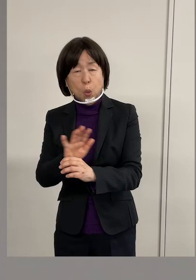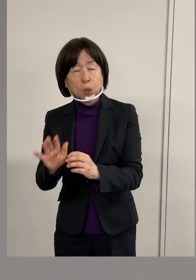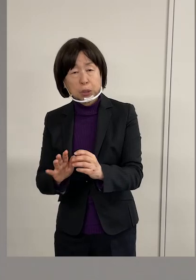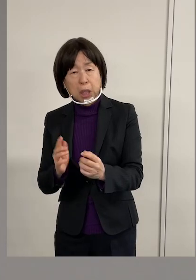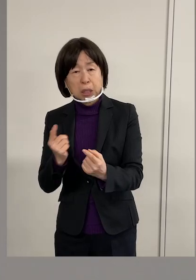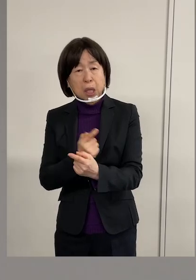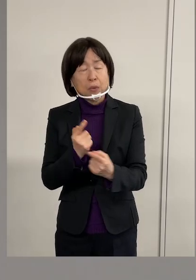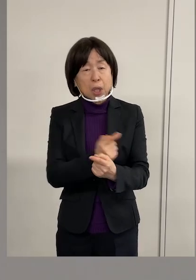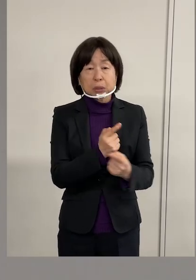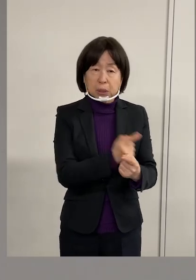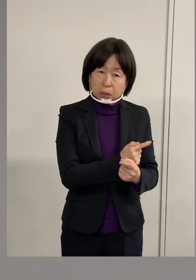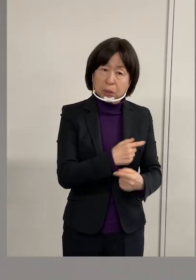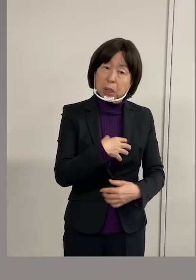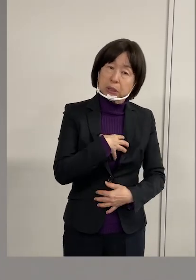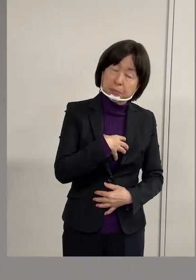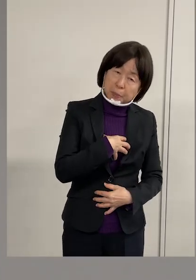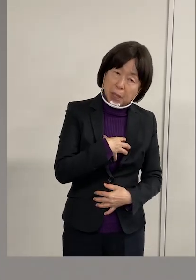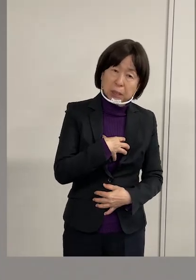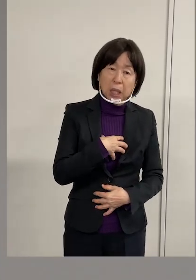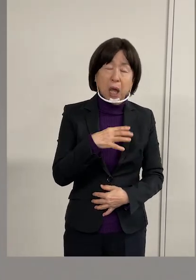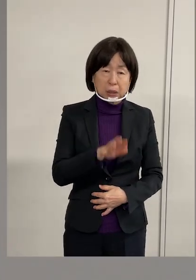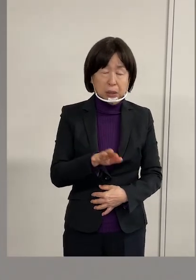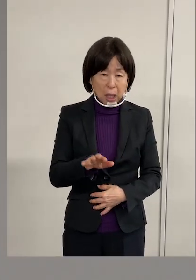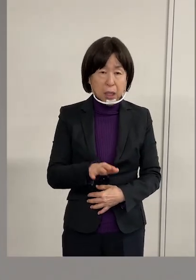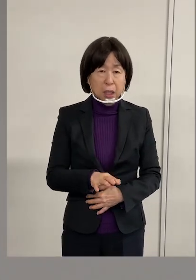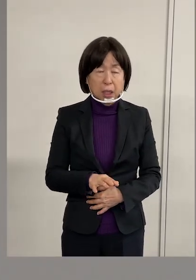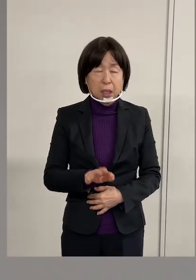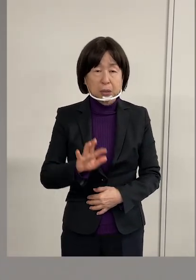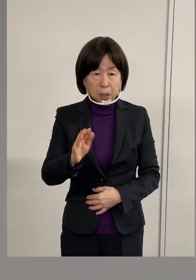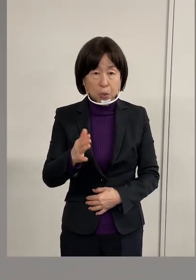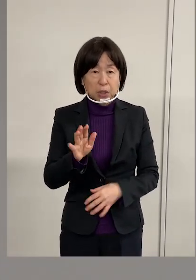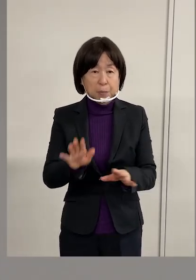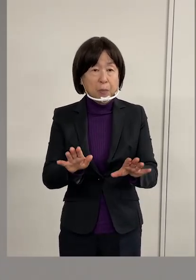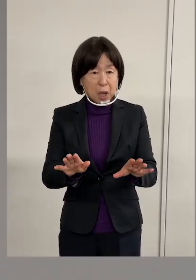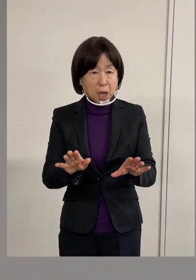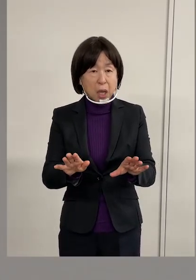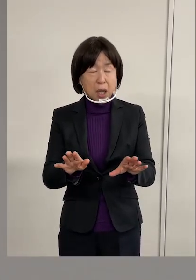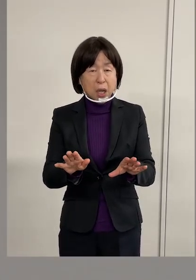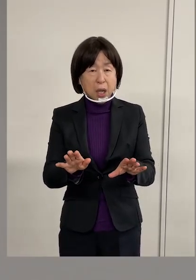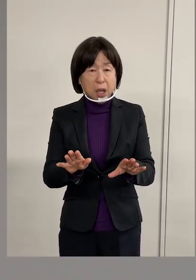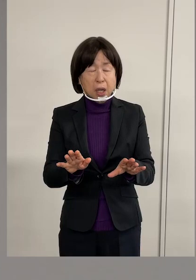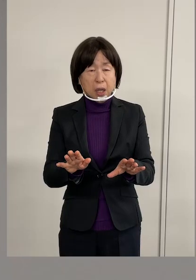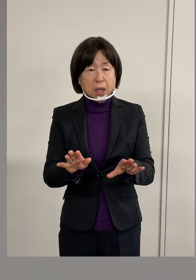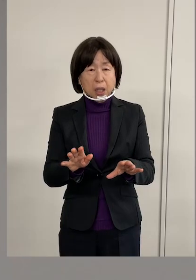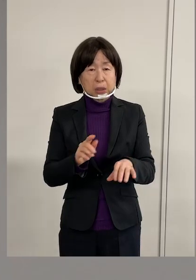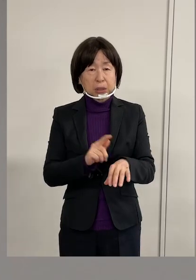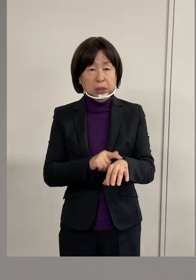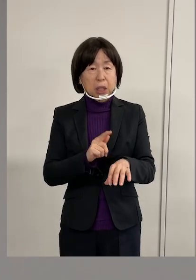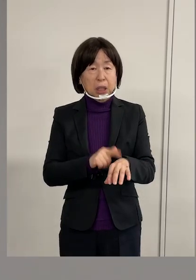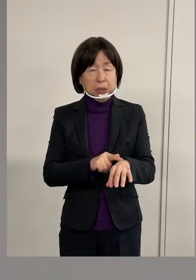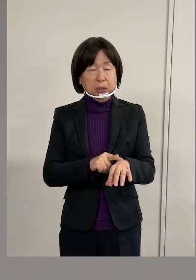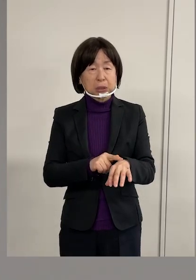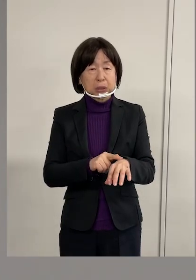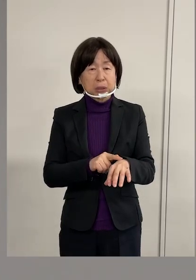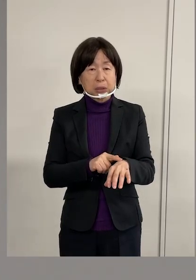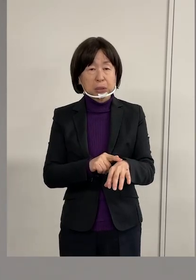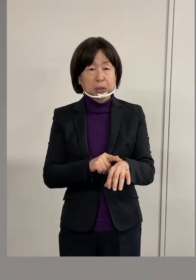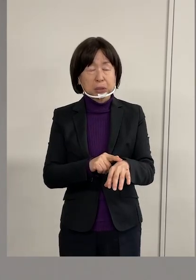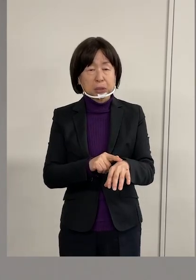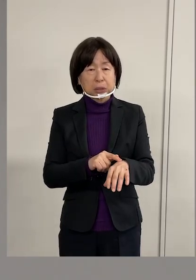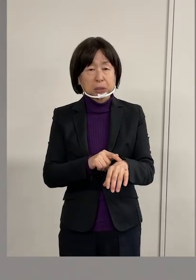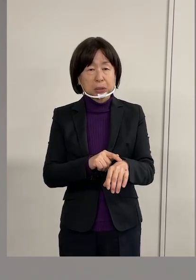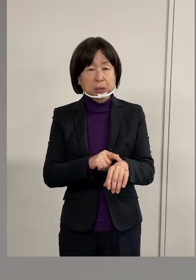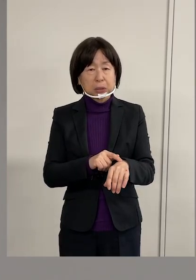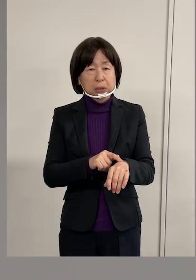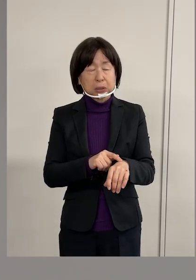だったと思うんですけど、今おっしゃってそのそれから、まあ、時間も経っても経って今何